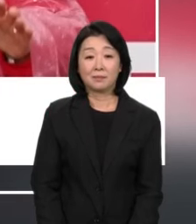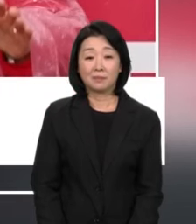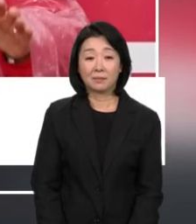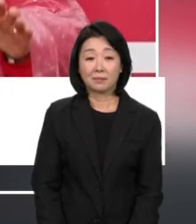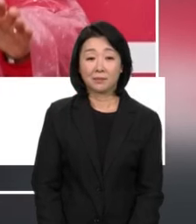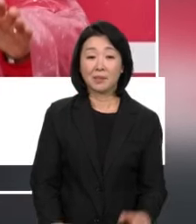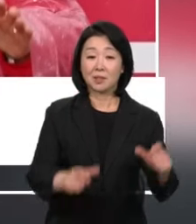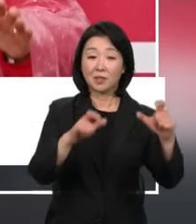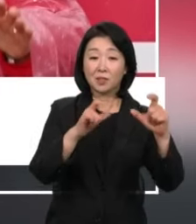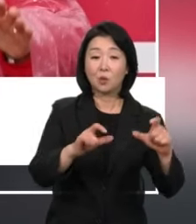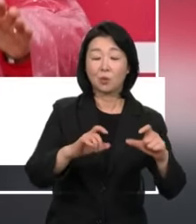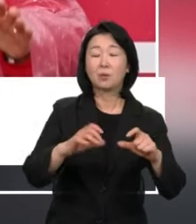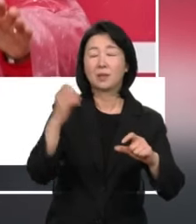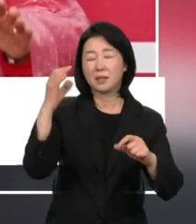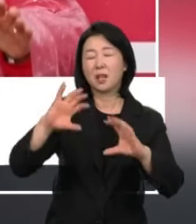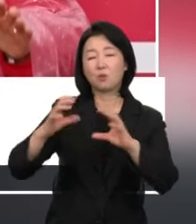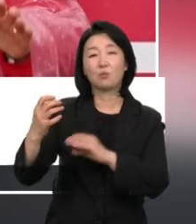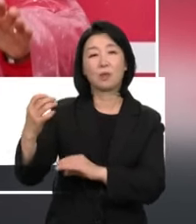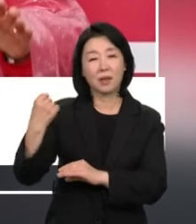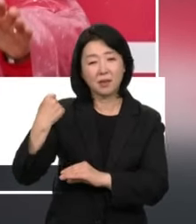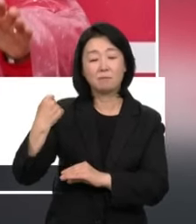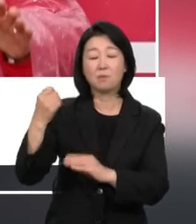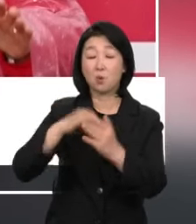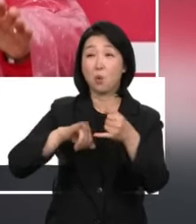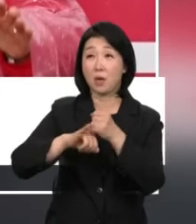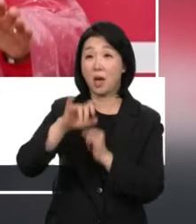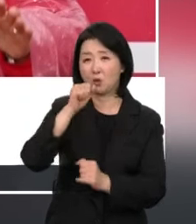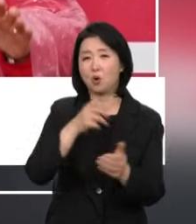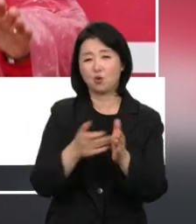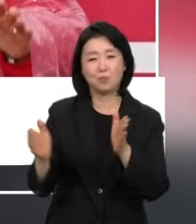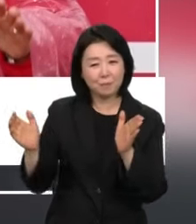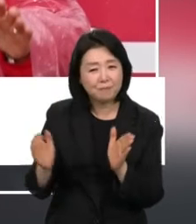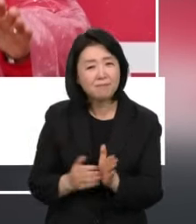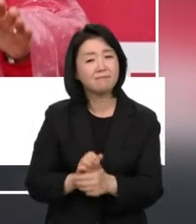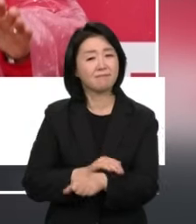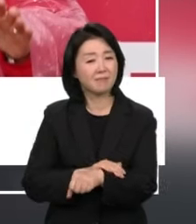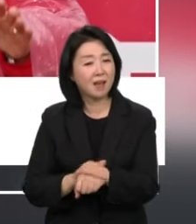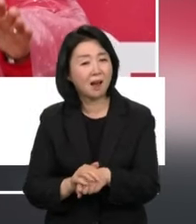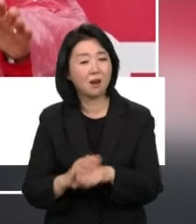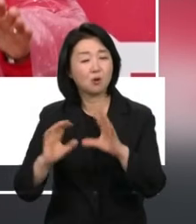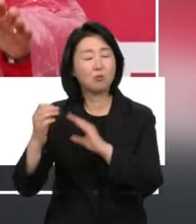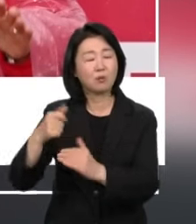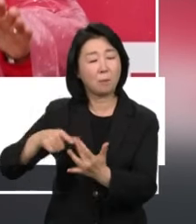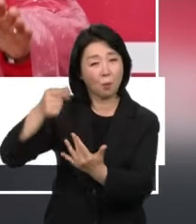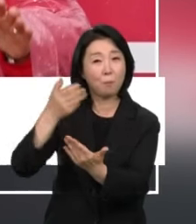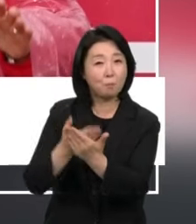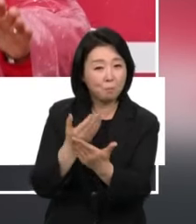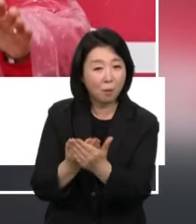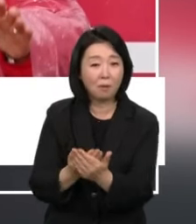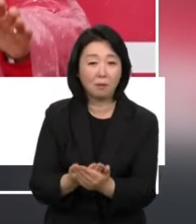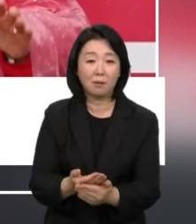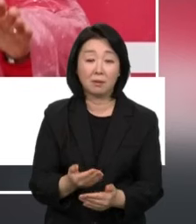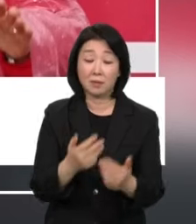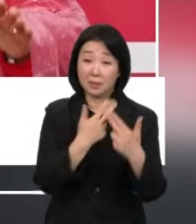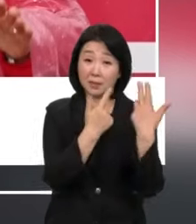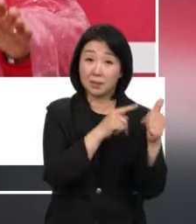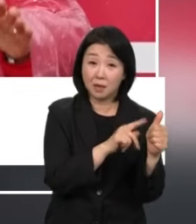지역구는 그냥 국민의힘 후보들이 공약도 좋고 준비도 많이 돼 있으니까 국민의힘 뽑고 이